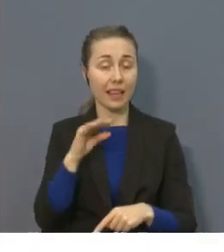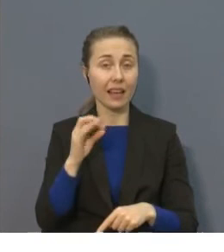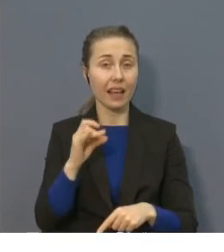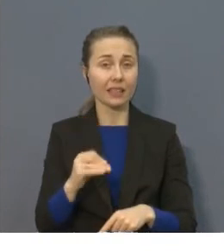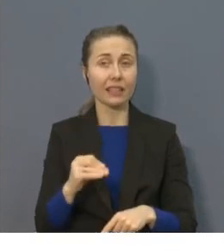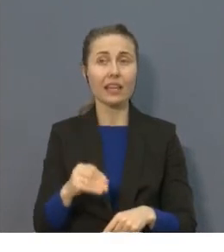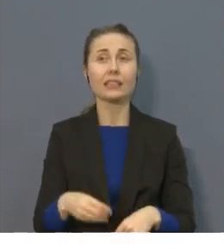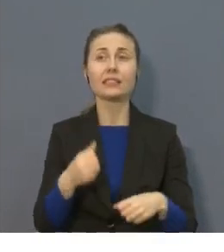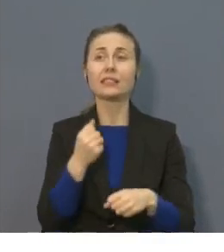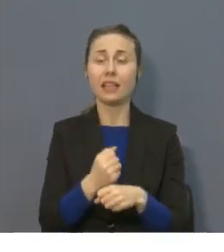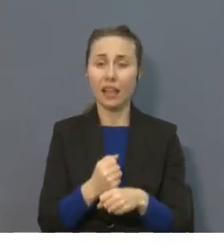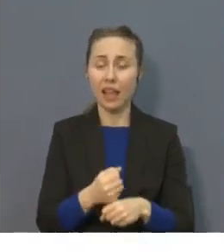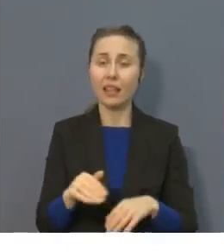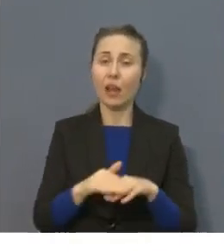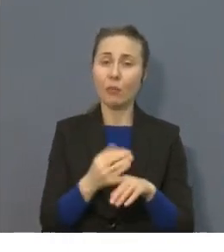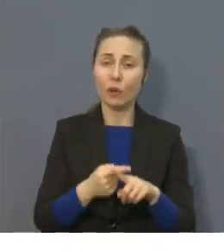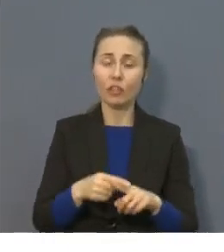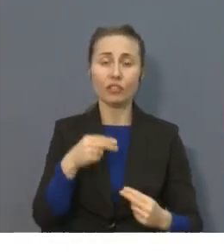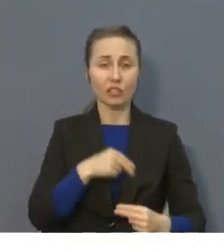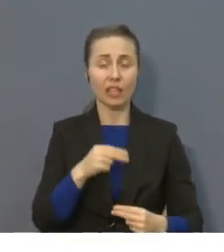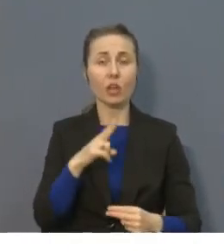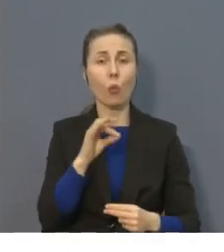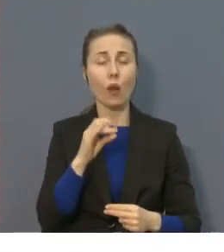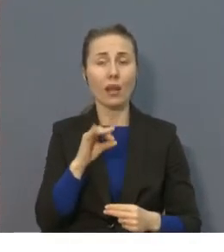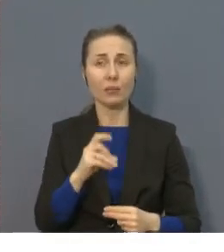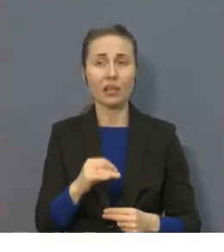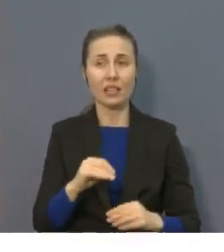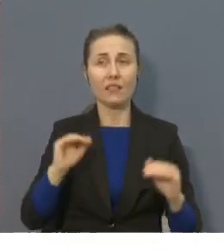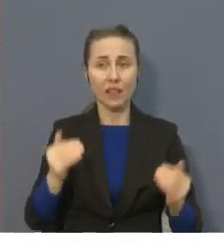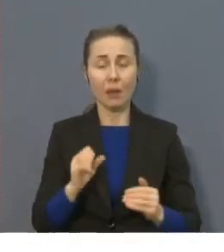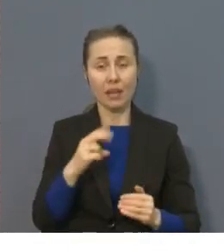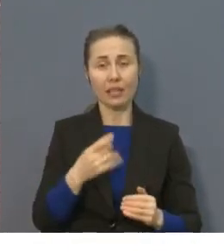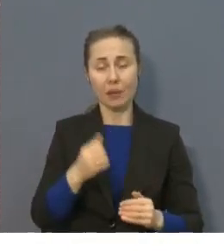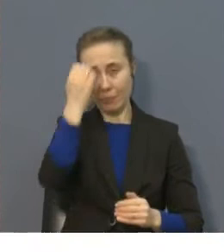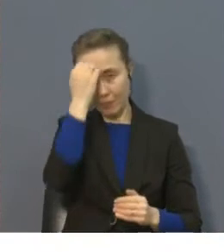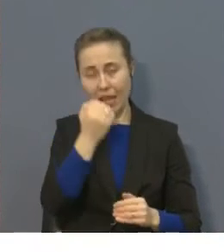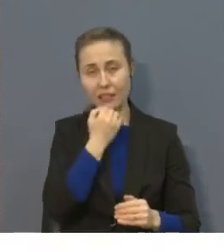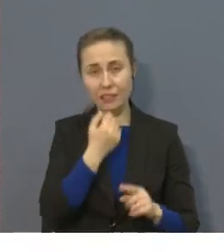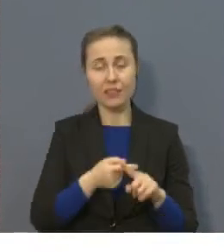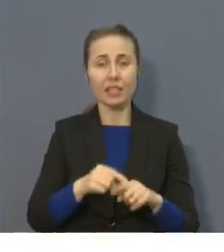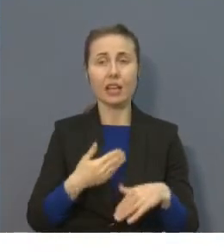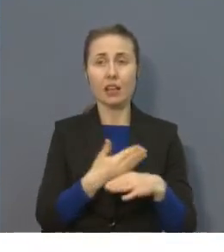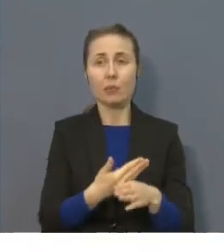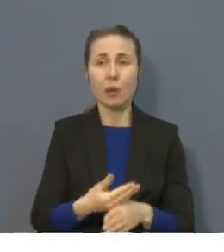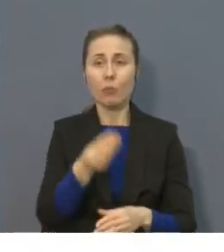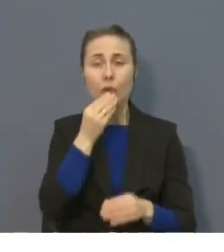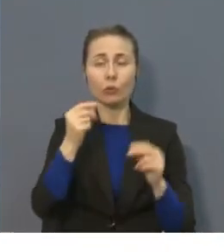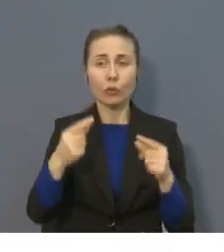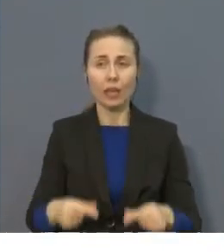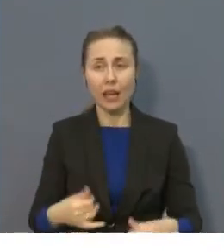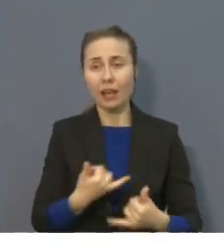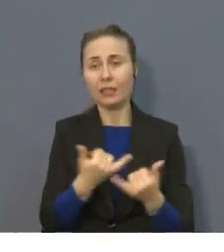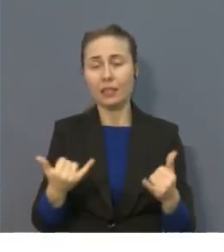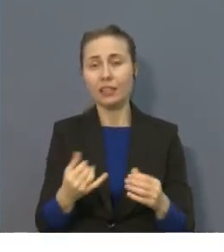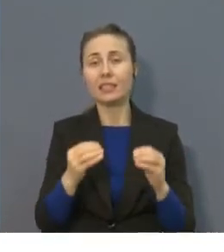әйелдер ассоциациясының мүшесі Күлбаршын Сипінова. Қайырымдылық аясында аз қамтылған және көп балалы 10 отбасыға көмек ретінде азық-түлік